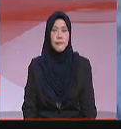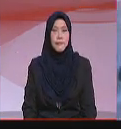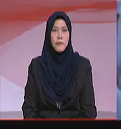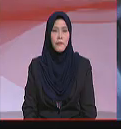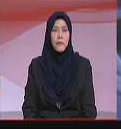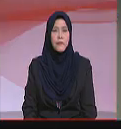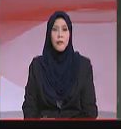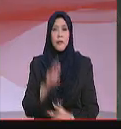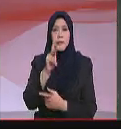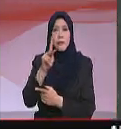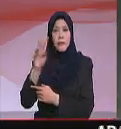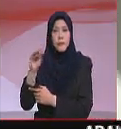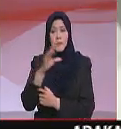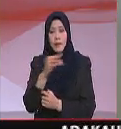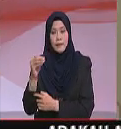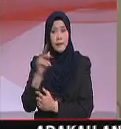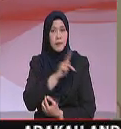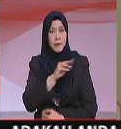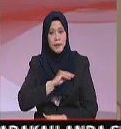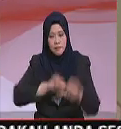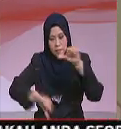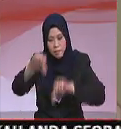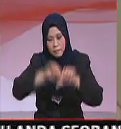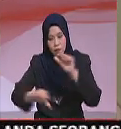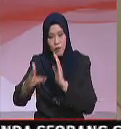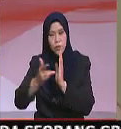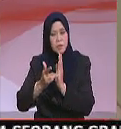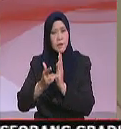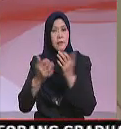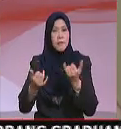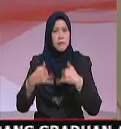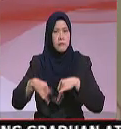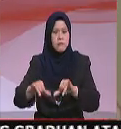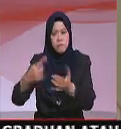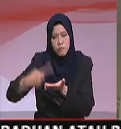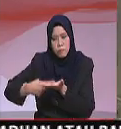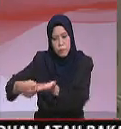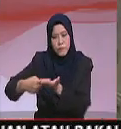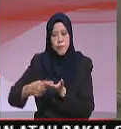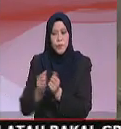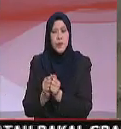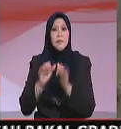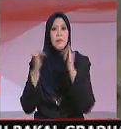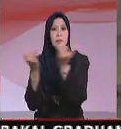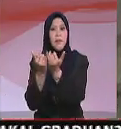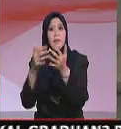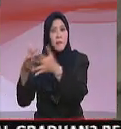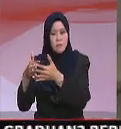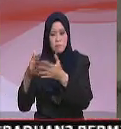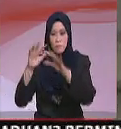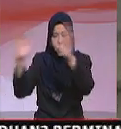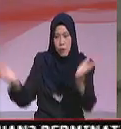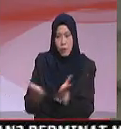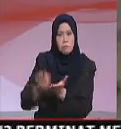Dalam pada itu, KKM dan Kementerian Sains, Teknologi dan Inovasi giat meneruskan rundingan dengan syarikat pengeluar vaksin di seluruh